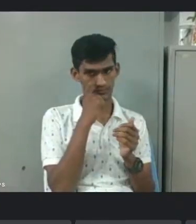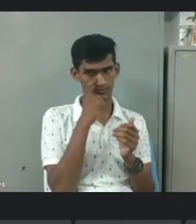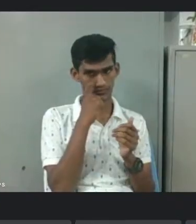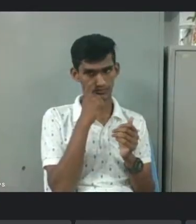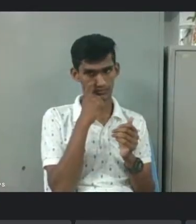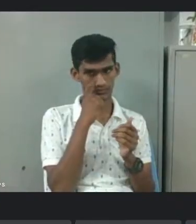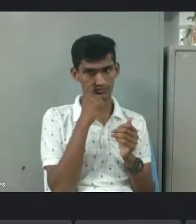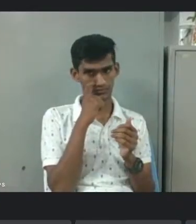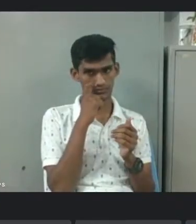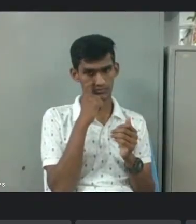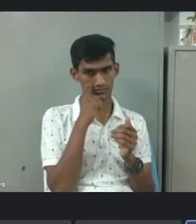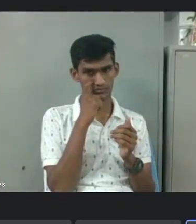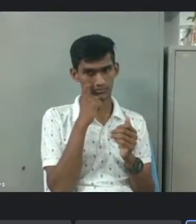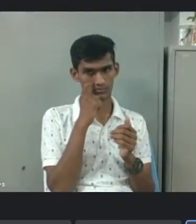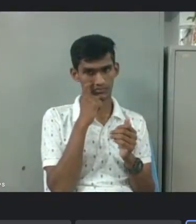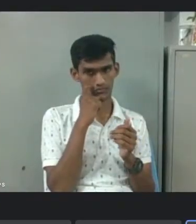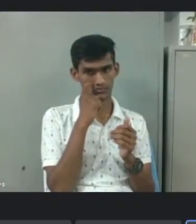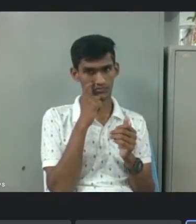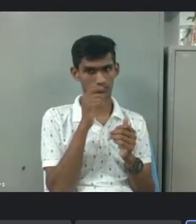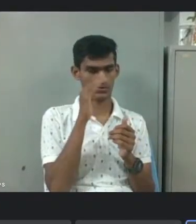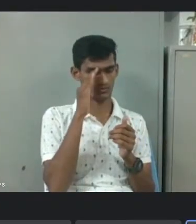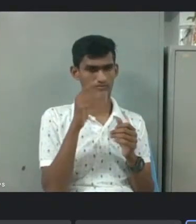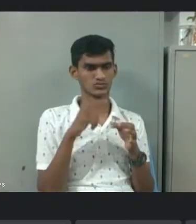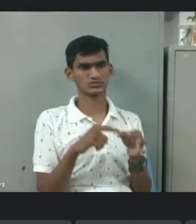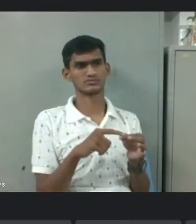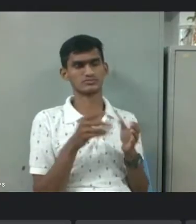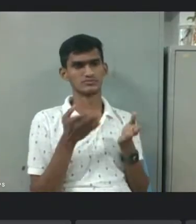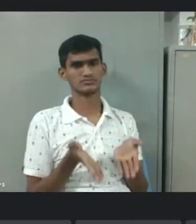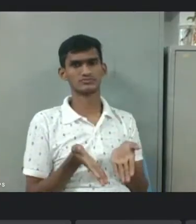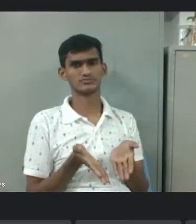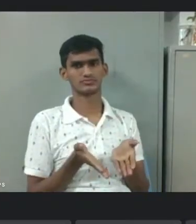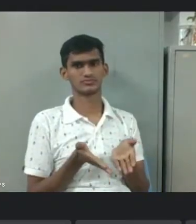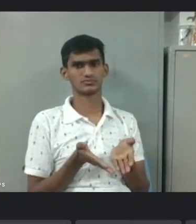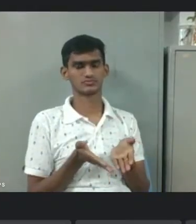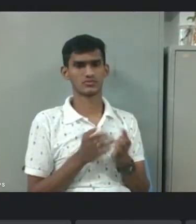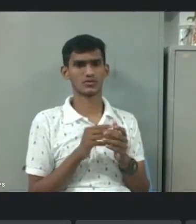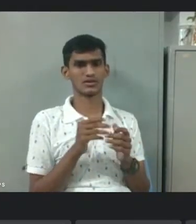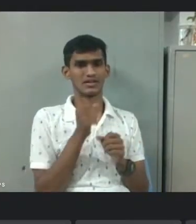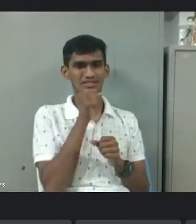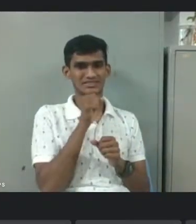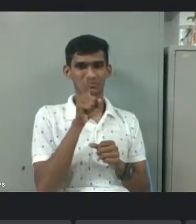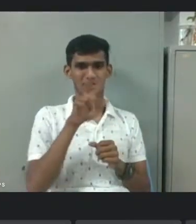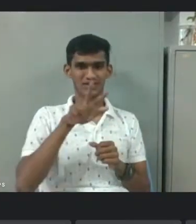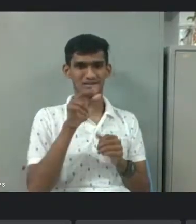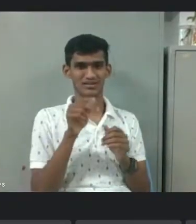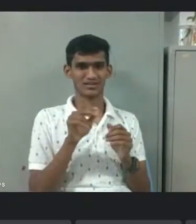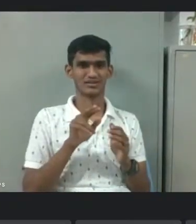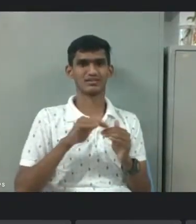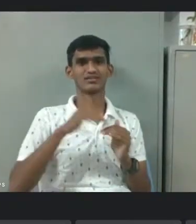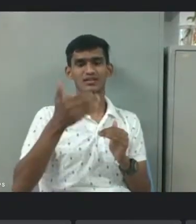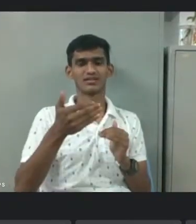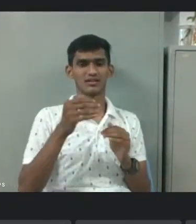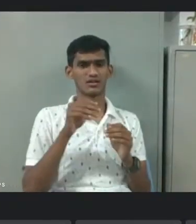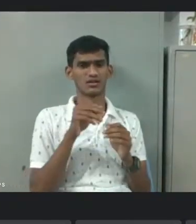ഹലോ മാം, ചോദിച്ചോട്ടെ? ചോദിച്ചോളൂ. മാം, അതായത് ഇപ്പൊ ഞാൻ ചോദിച്ചല്ലോ 18 വയസ്സ് കഴിഞ്ഞ കുട്ടികൾക്ക് റീഹാബിലിറ്റേഷൻ പോസിബിൾ ആണോ എന്ന്